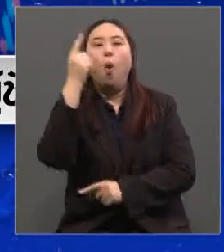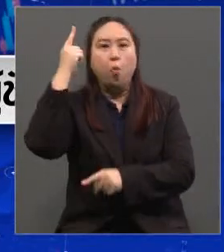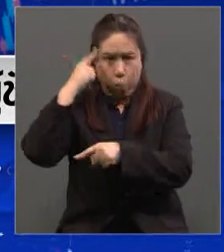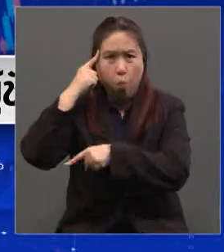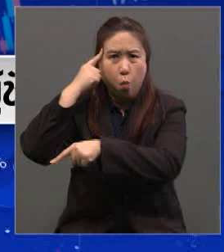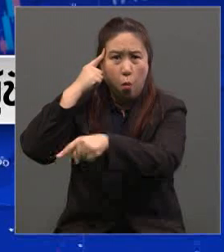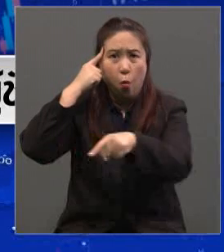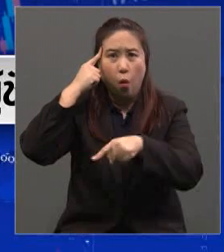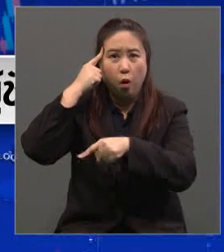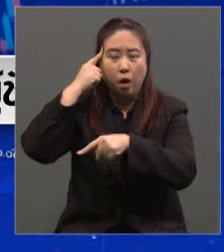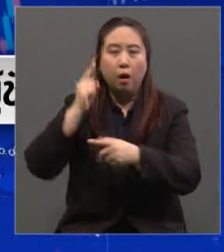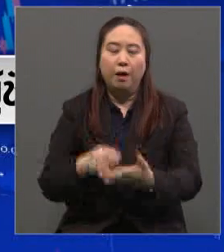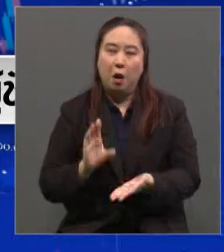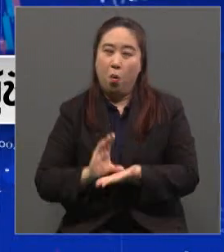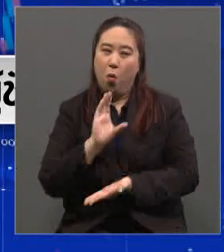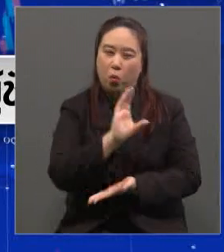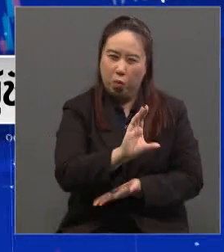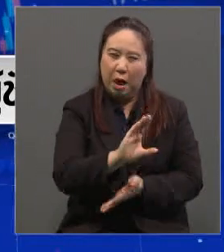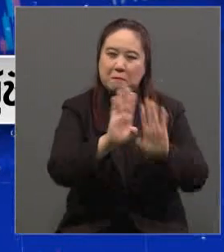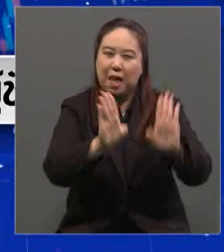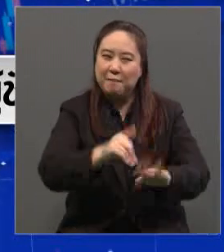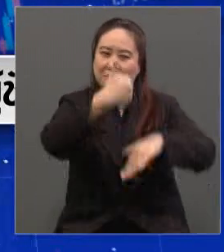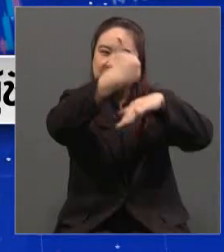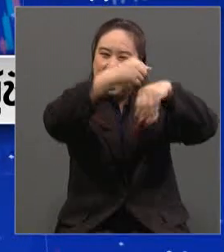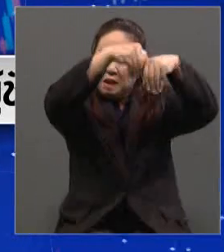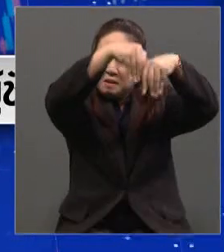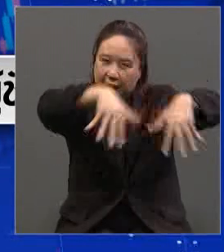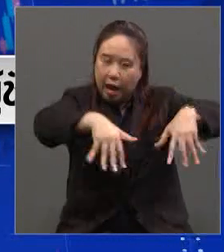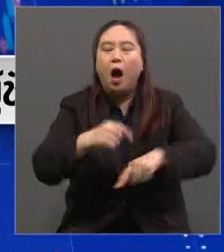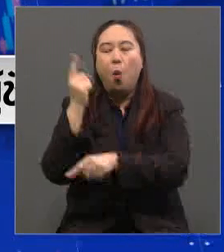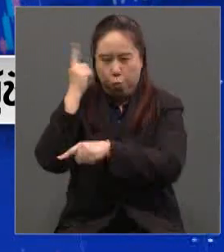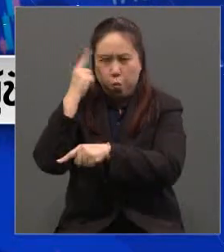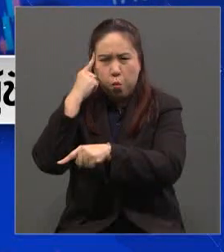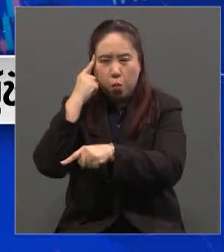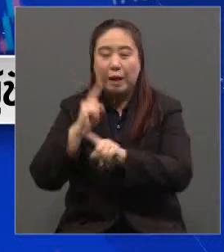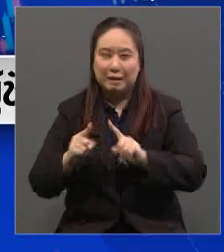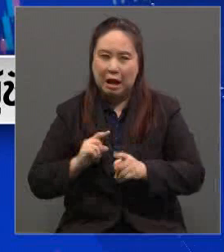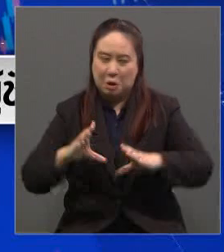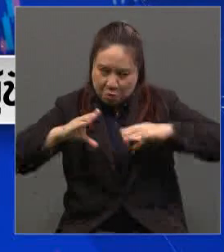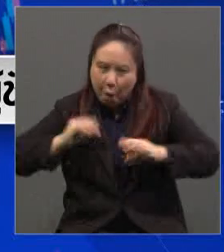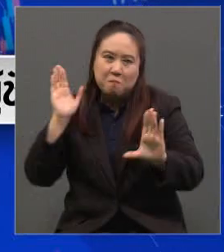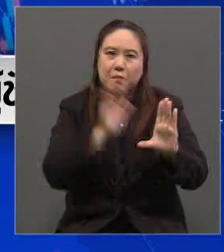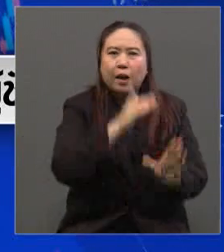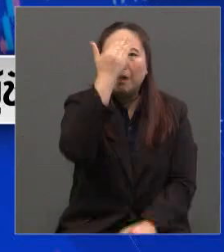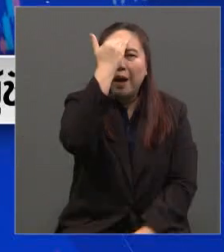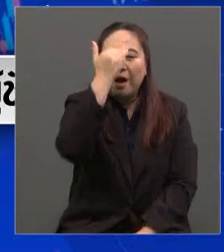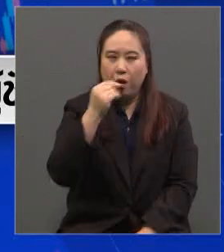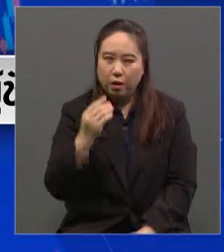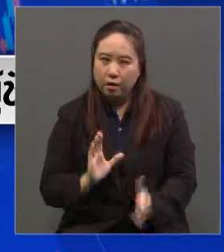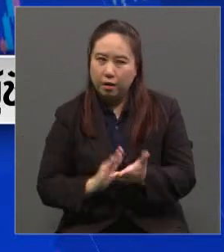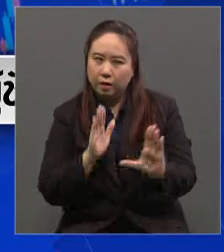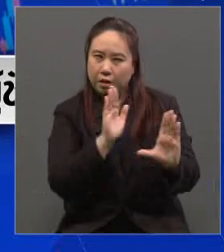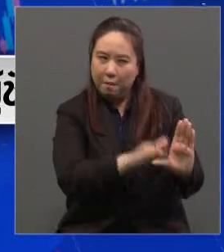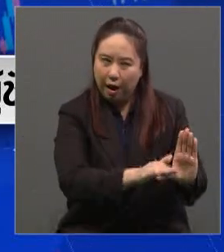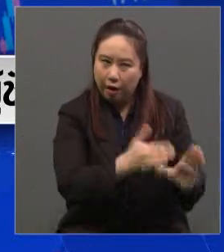รู้ทั้งรู้ว่ามันเป็นการลงทุนแชร์ลูกโซ่แต่ก็ยังลงทุนเพราะอะไรเพราะมันมีเกี่ยวกับเรื่องของผลประโยชน์ตอบแทน